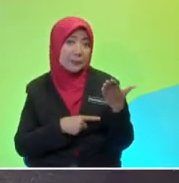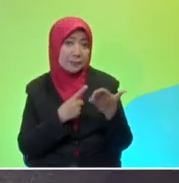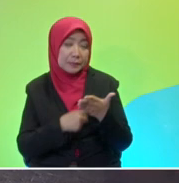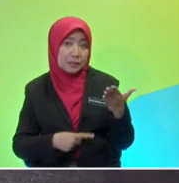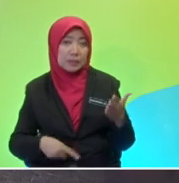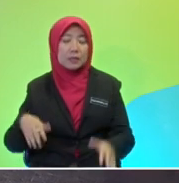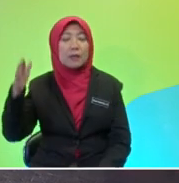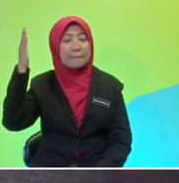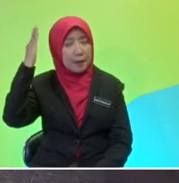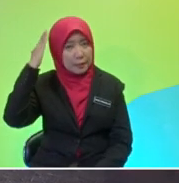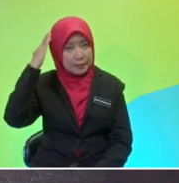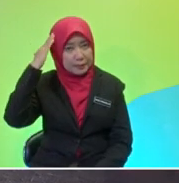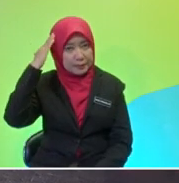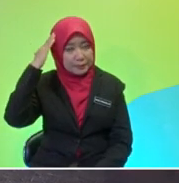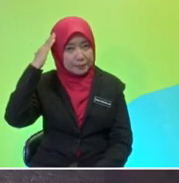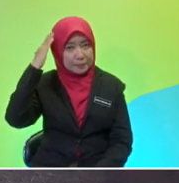kepala